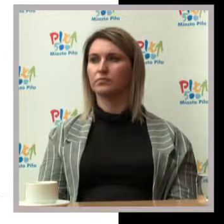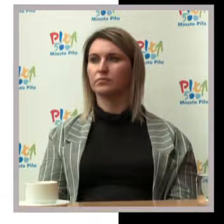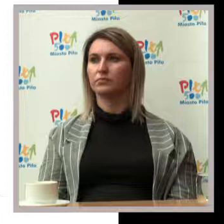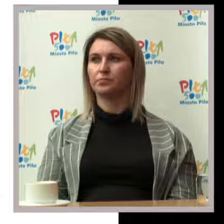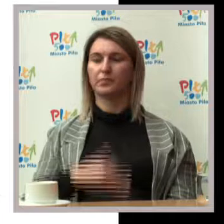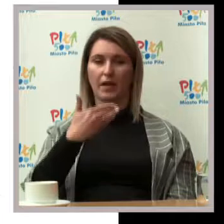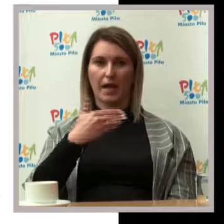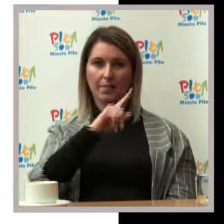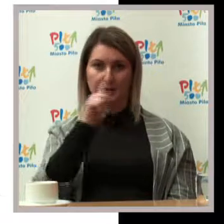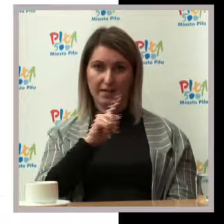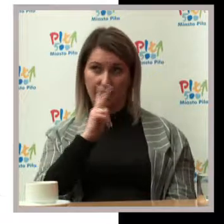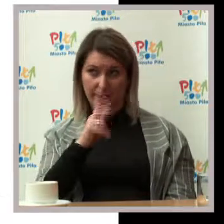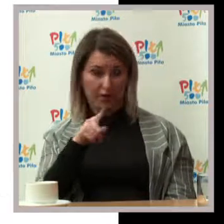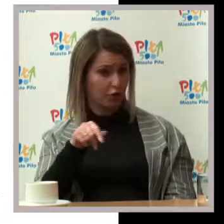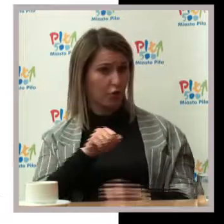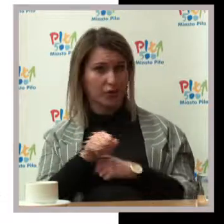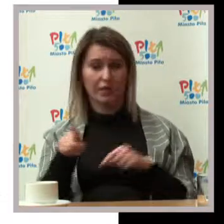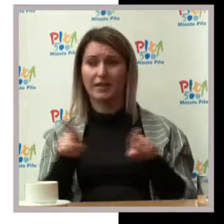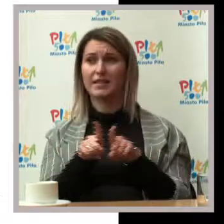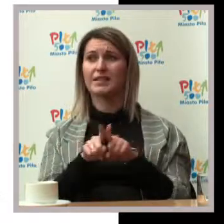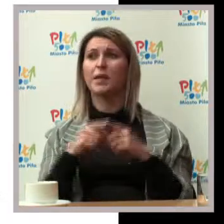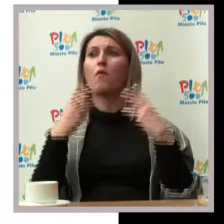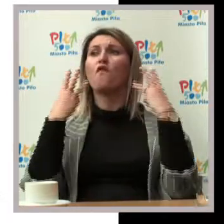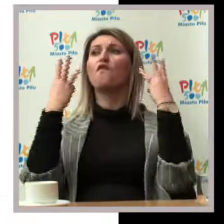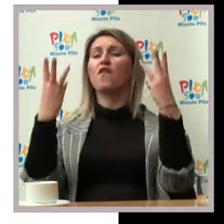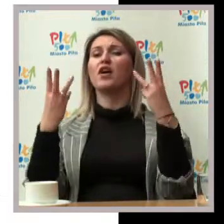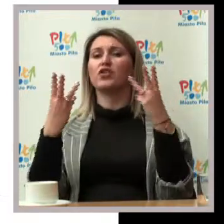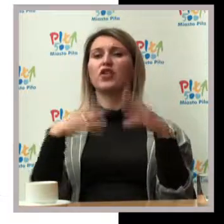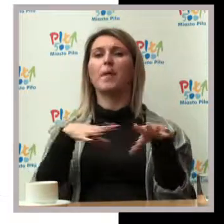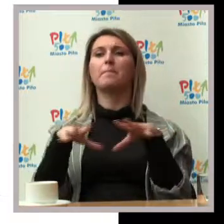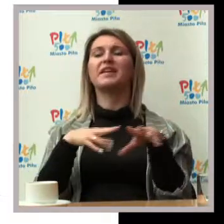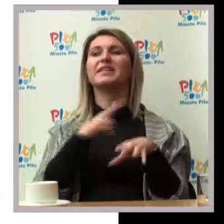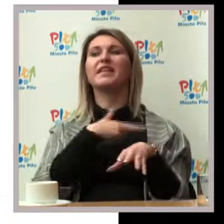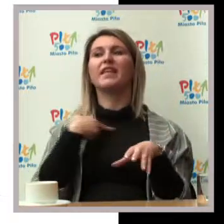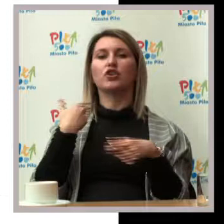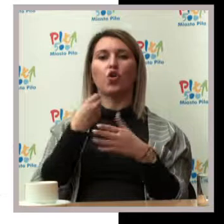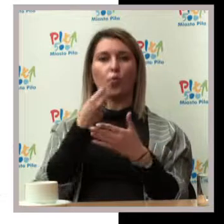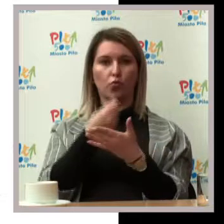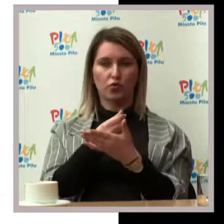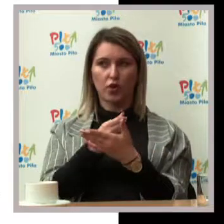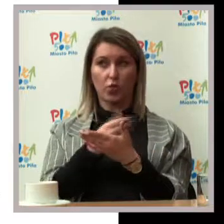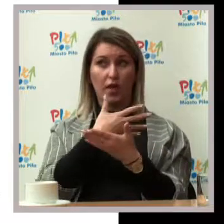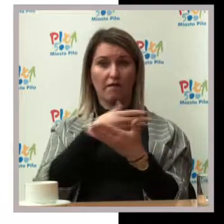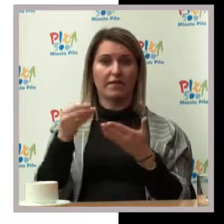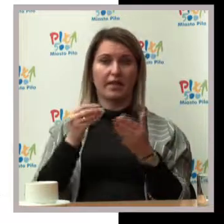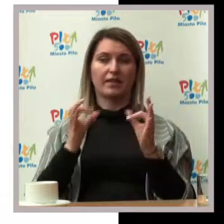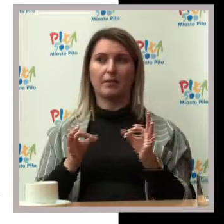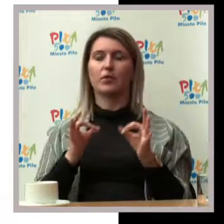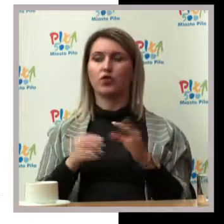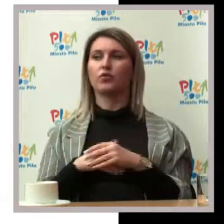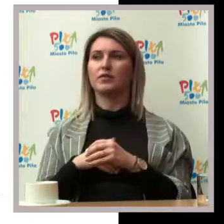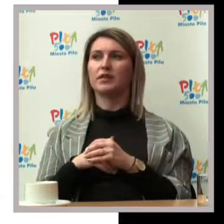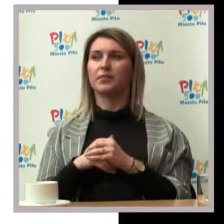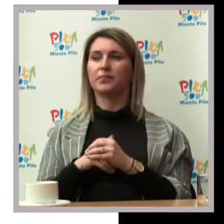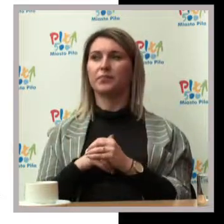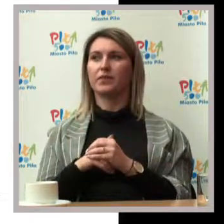MZK to również bardzo ważny aspekt naszego budżetu, budżetu wydatków bieżących. Proszę Państwa, z komunikacji